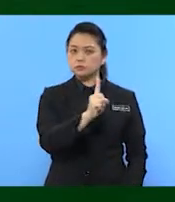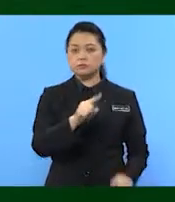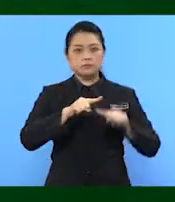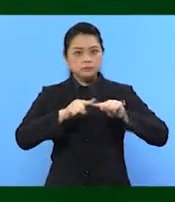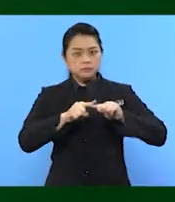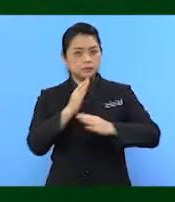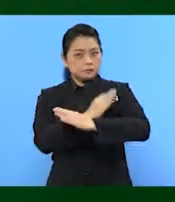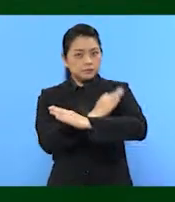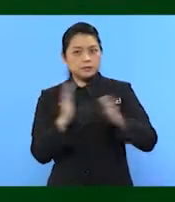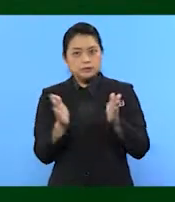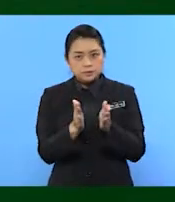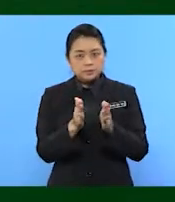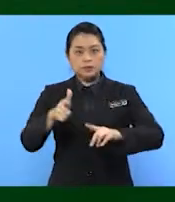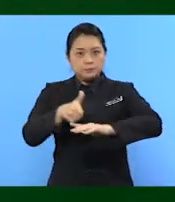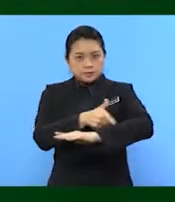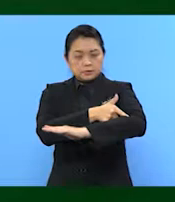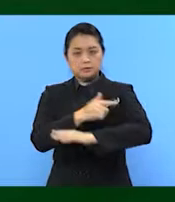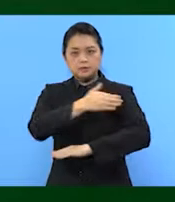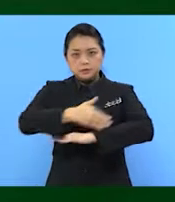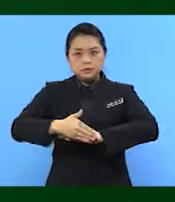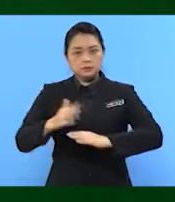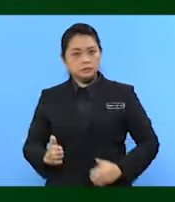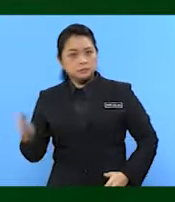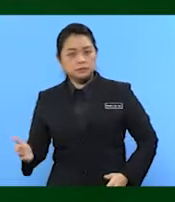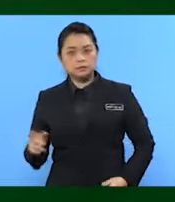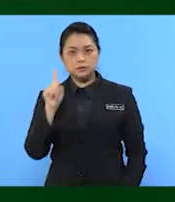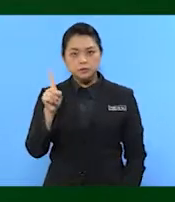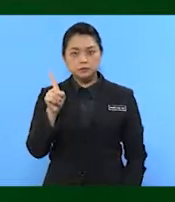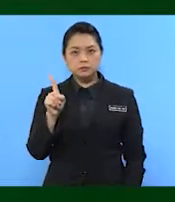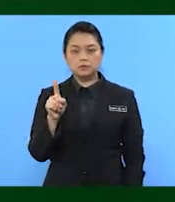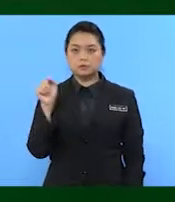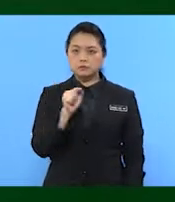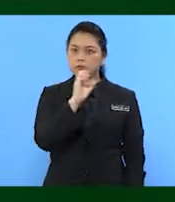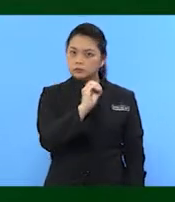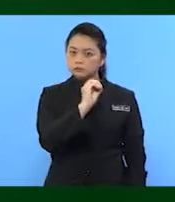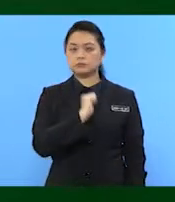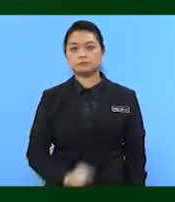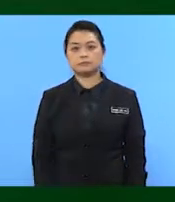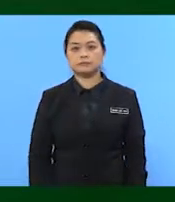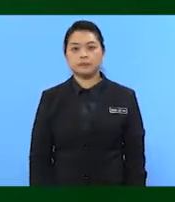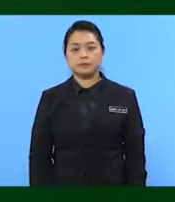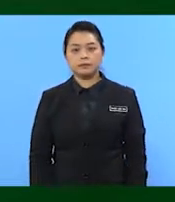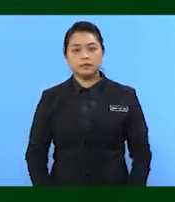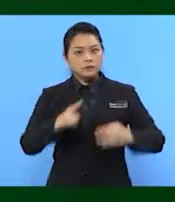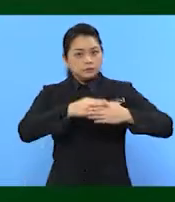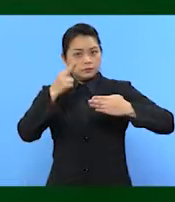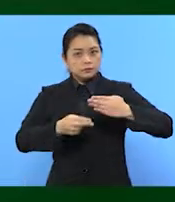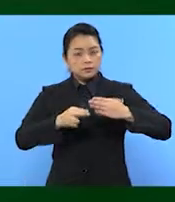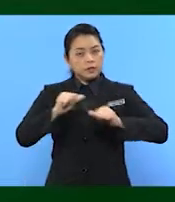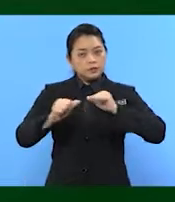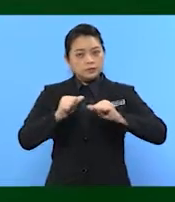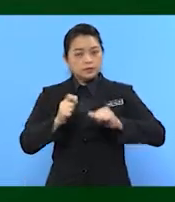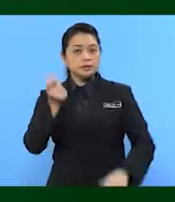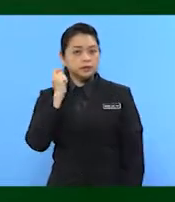tetapi semakin mengecil panjang sisi bersebelahan dari satu unit ke sifar unit. Hasil daripada